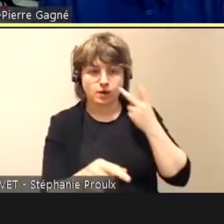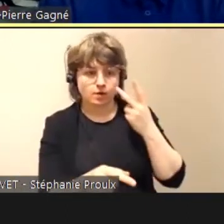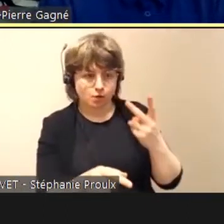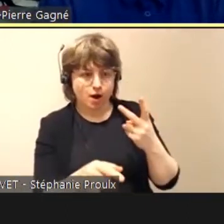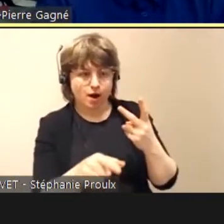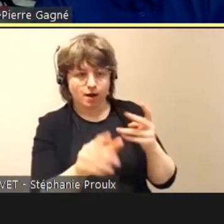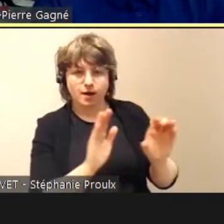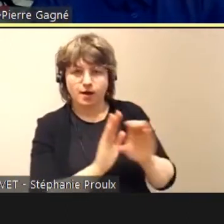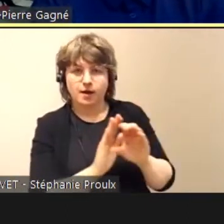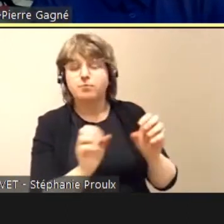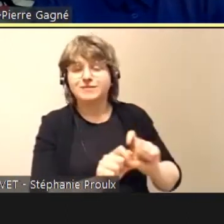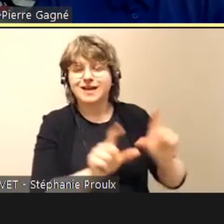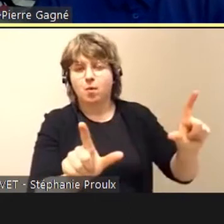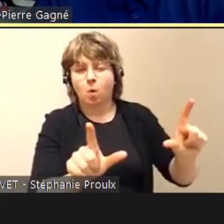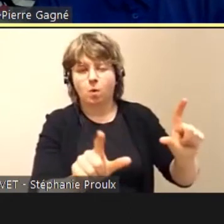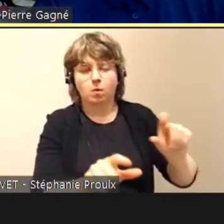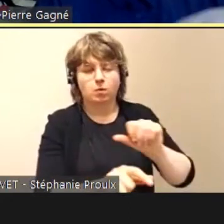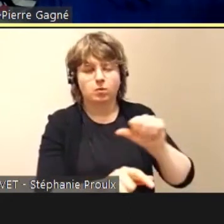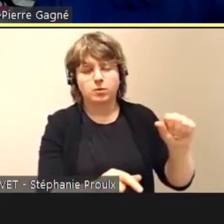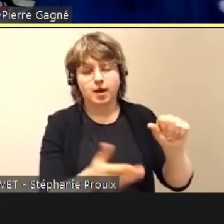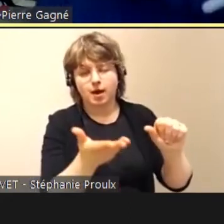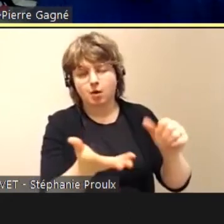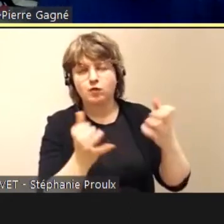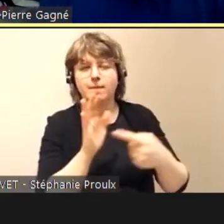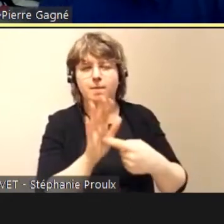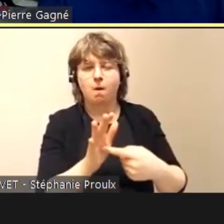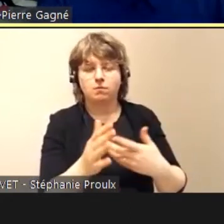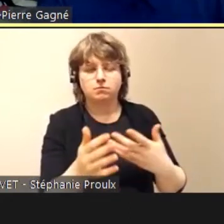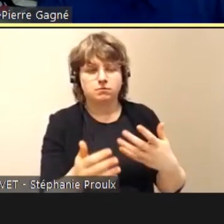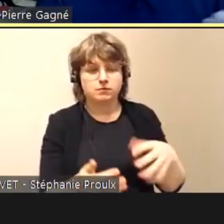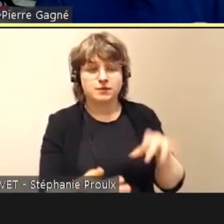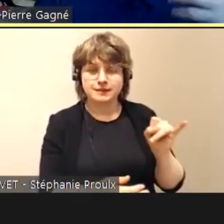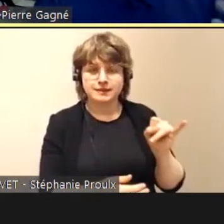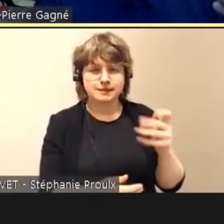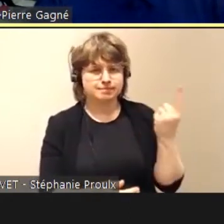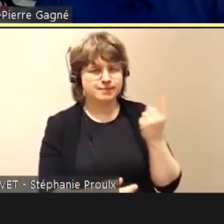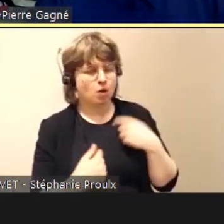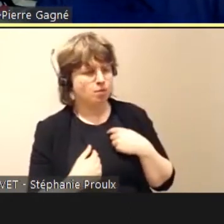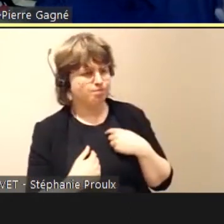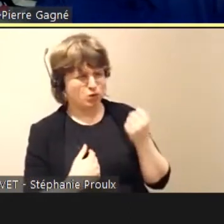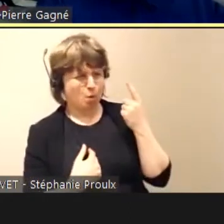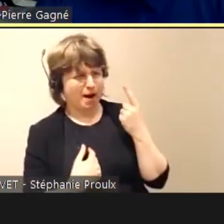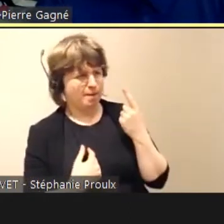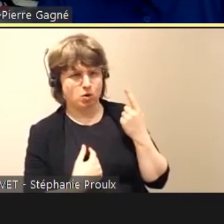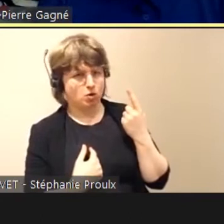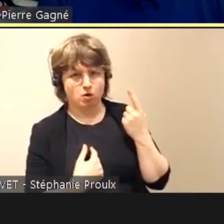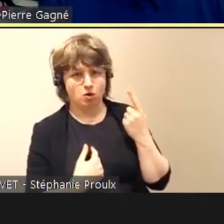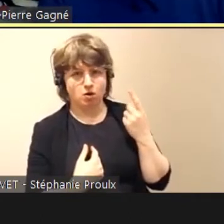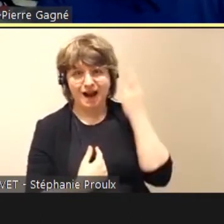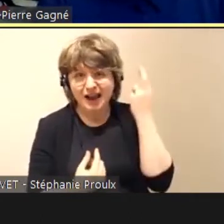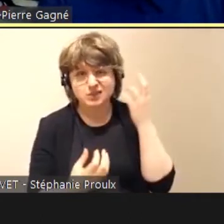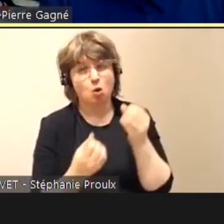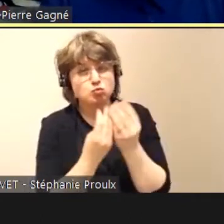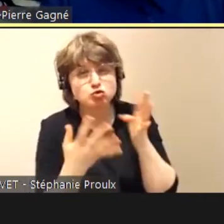vous faire, cette diapo-là, elle est là juste pour vous faire constater que quand quelqu'un ne comprend pas, il peut y avoir différentes raisons.